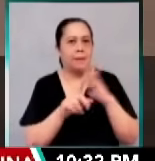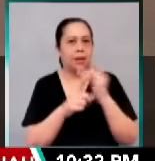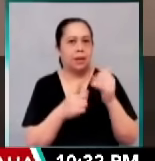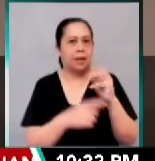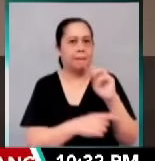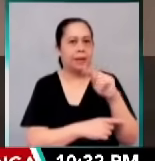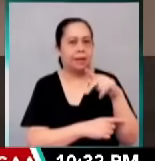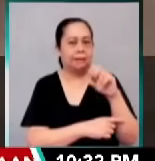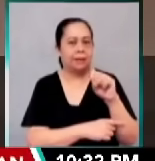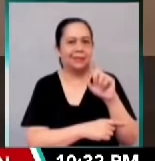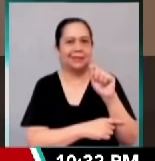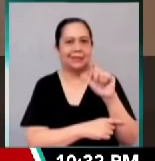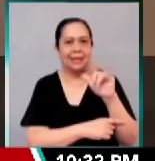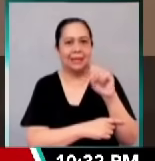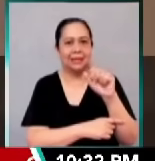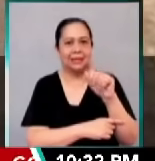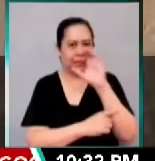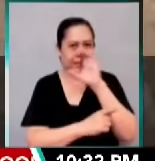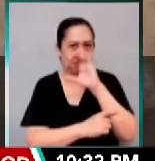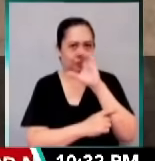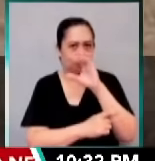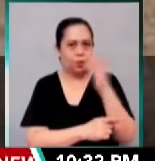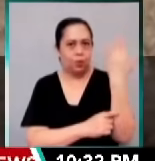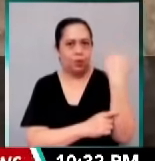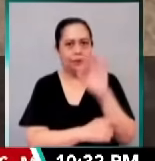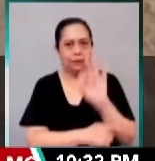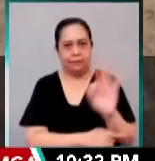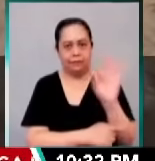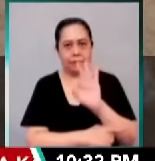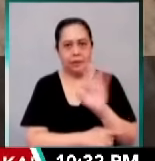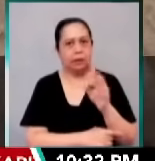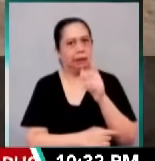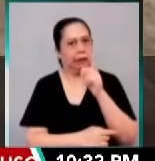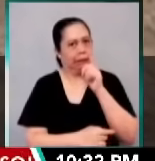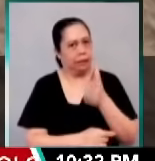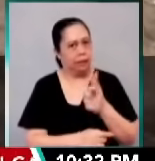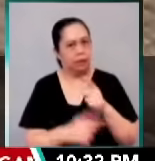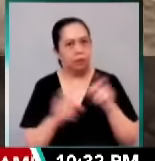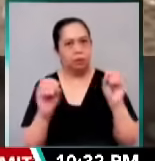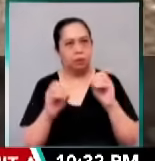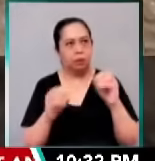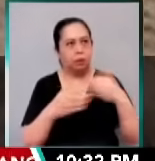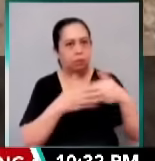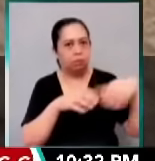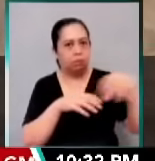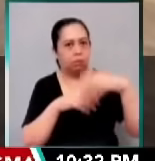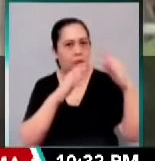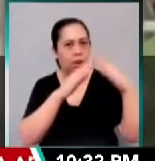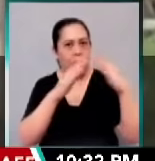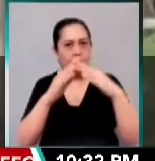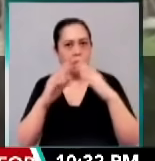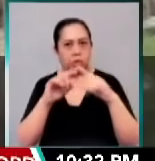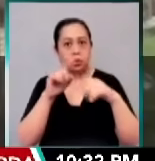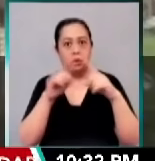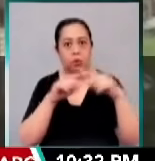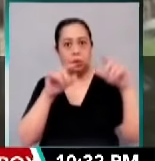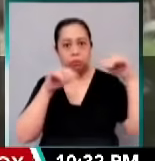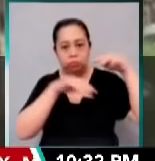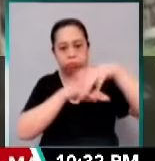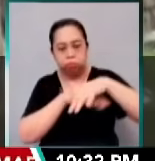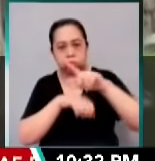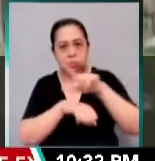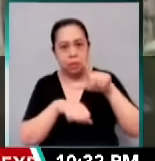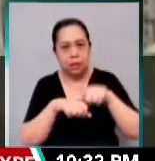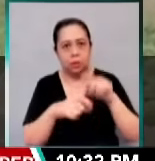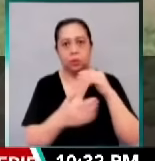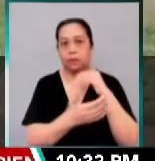sa probinsya ng Cebu noong Biyernes. Mabuti na lang at walang mga kalapit na bahay sa lugar ng gumuhong lupa. Upang maiwasan ang